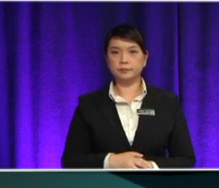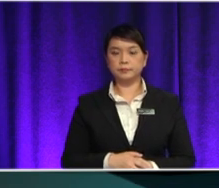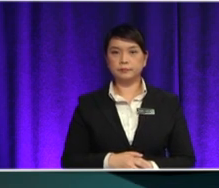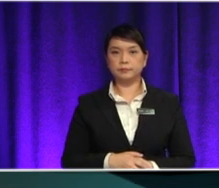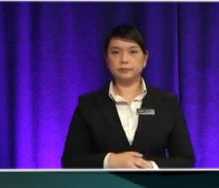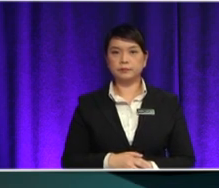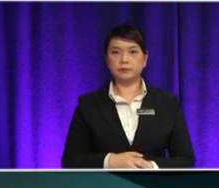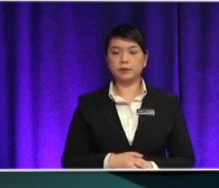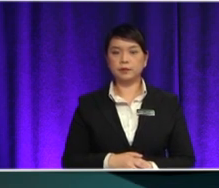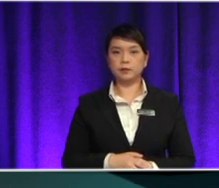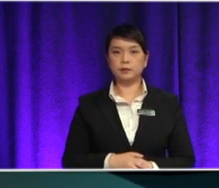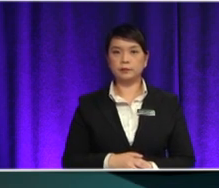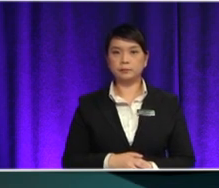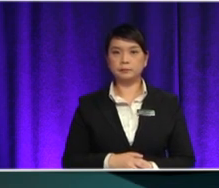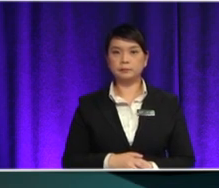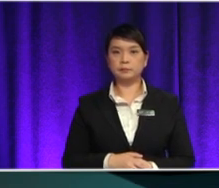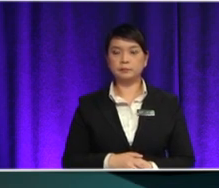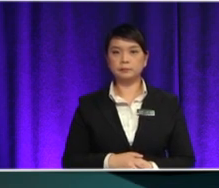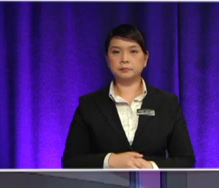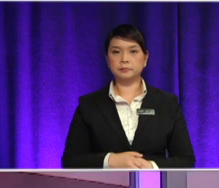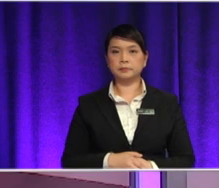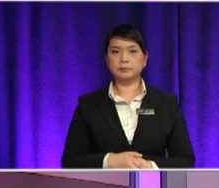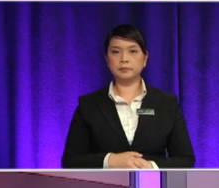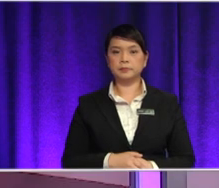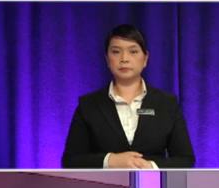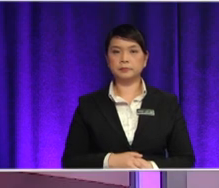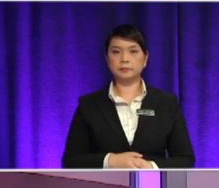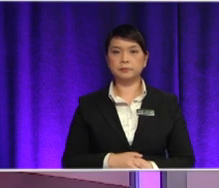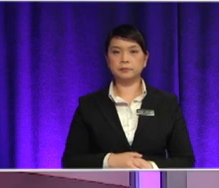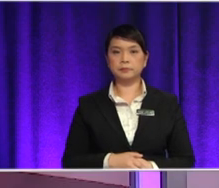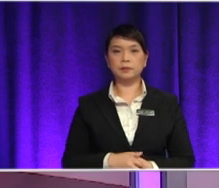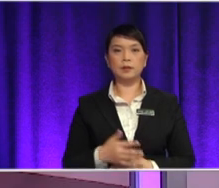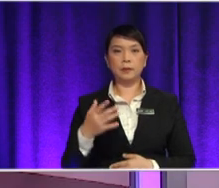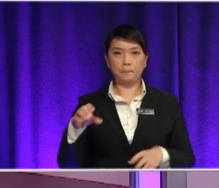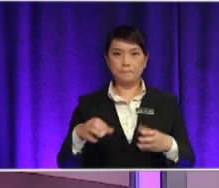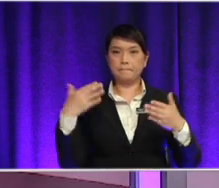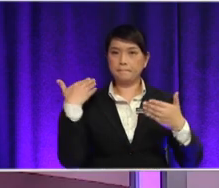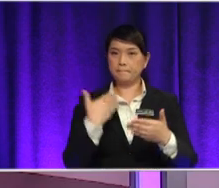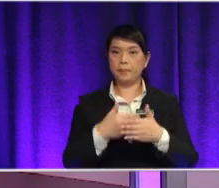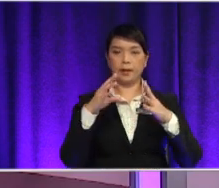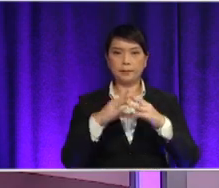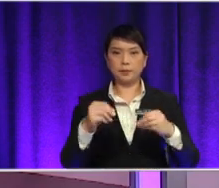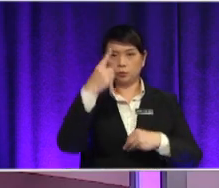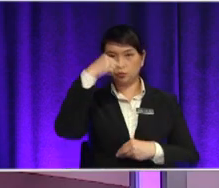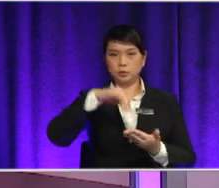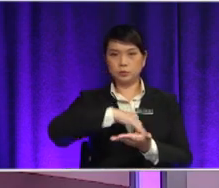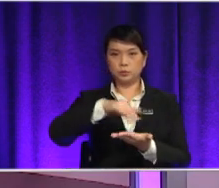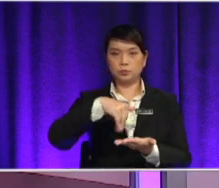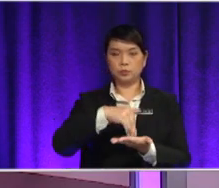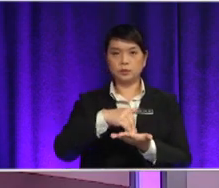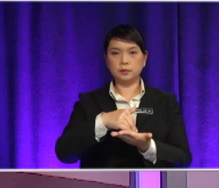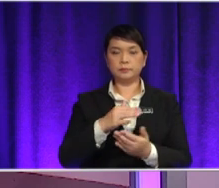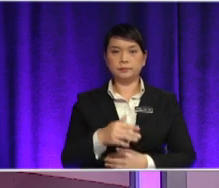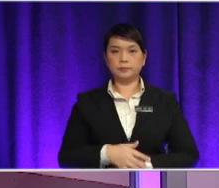159.5. Dan kaedah ini kita buat sampai habis dan kita akan dapat nilai tersebut sebegini. Tapi bagaimana kita